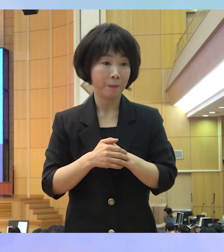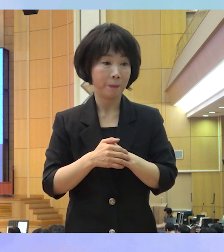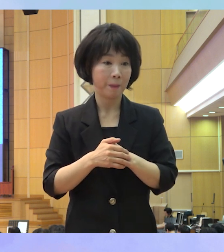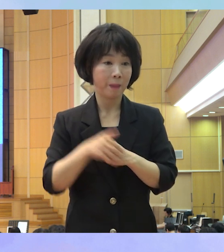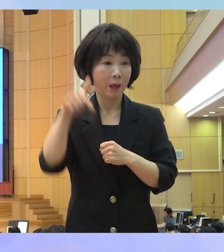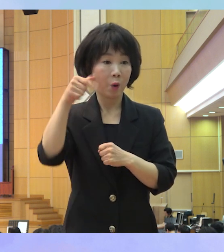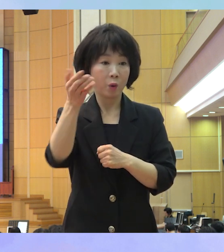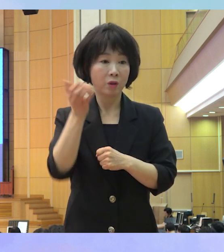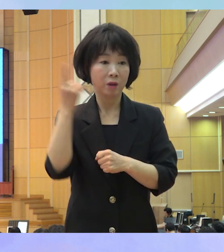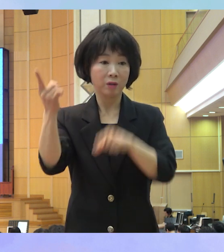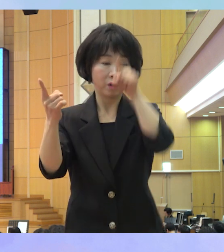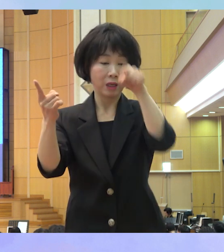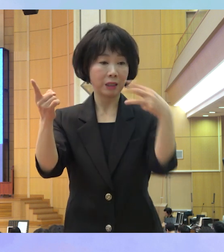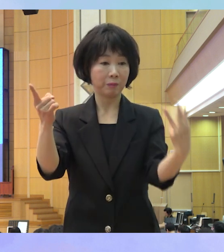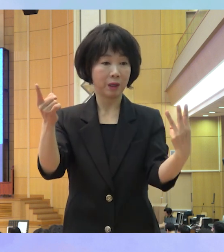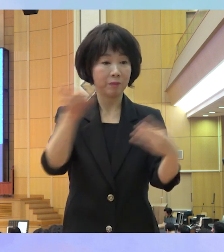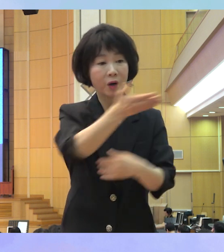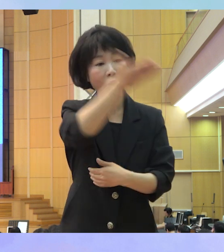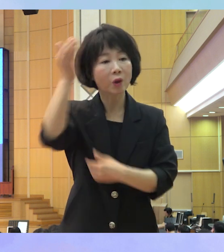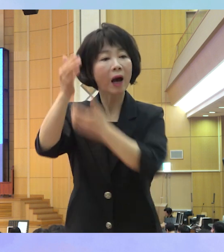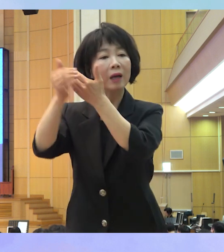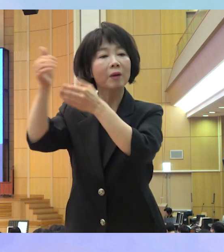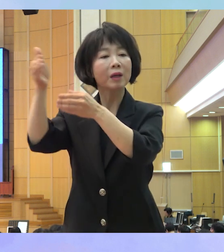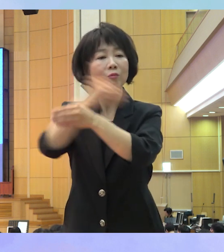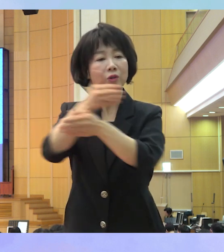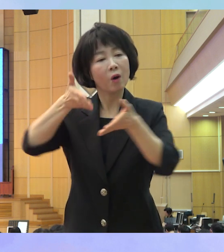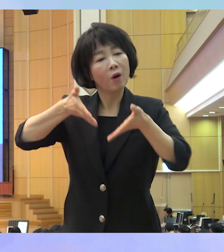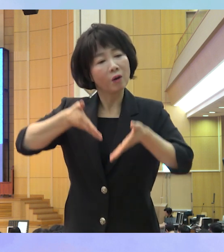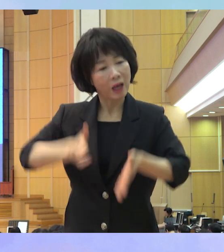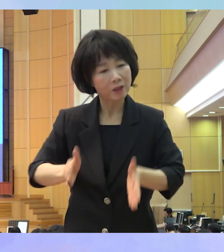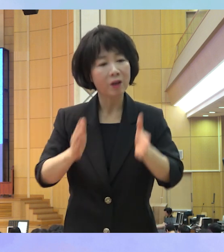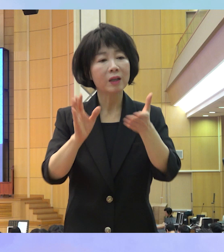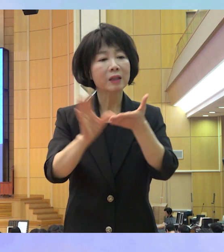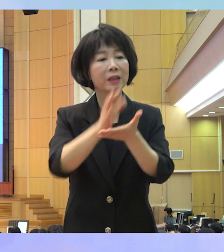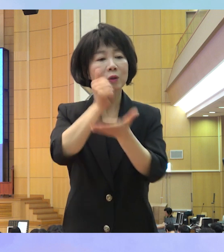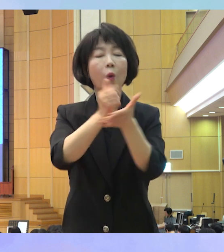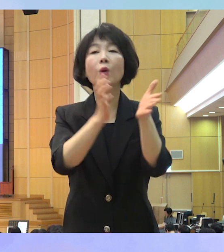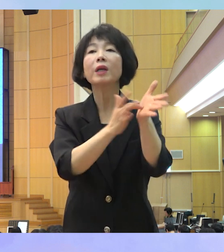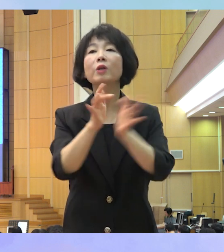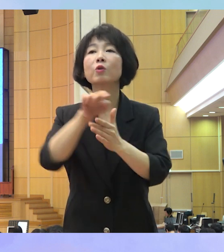너희는 하나님께로부터 나서 그리스도 예수 안에 있고,